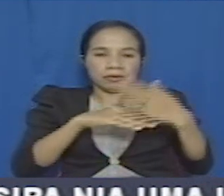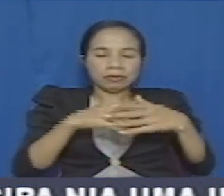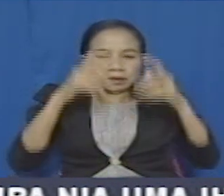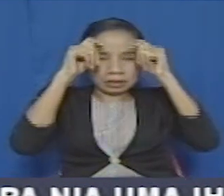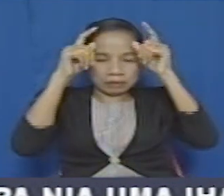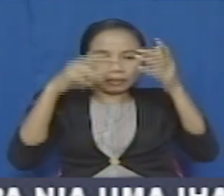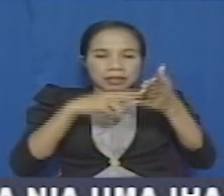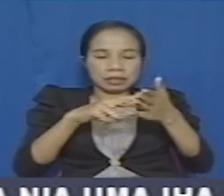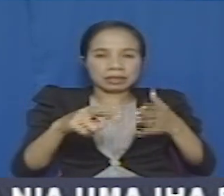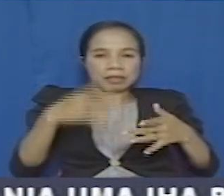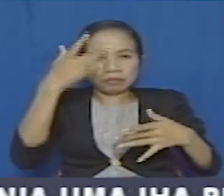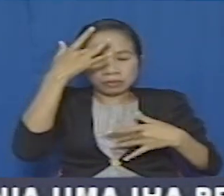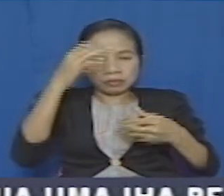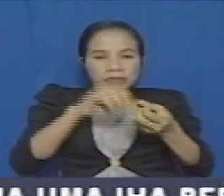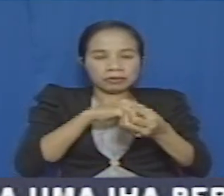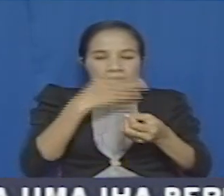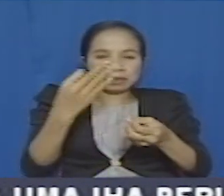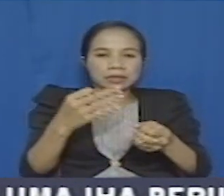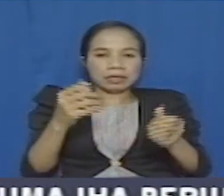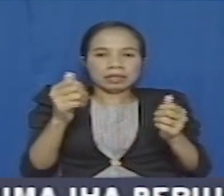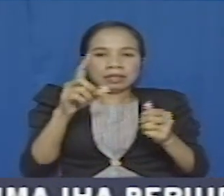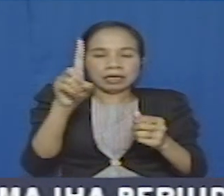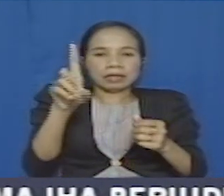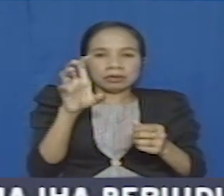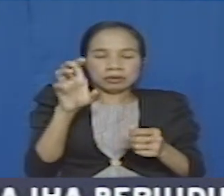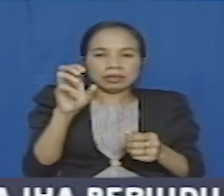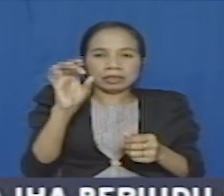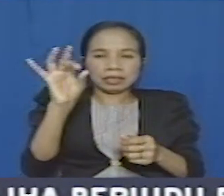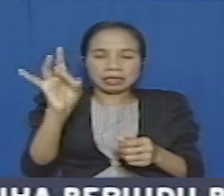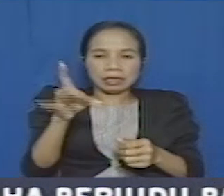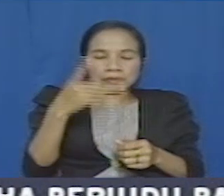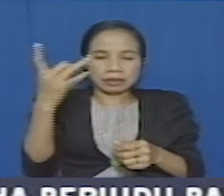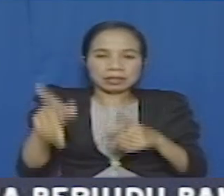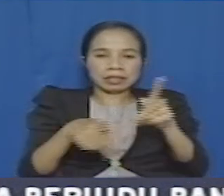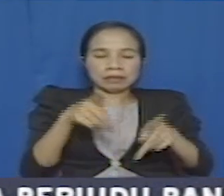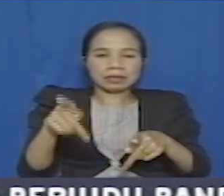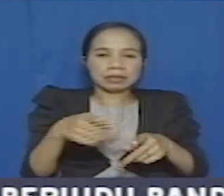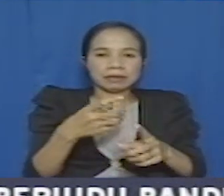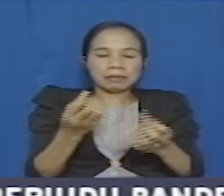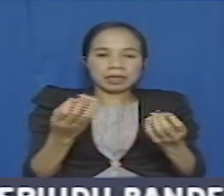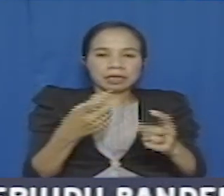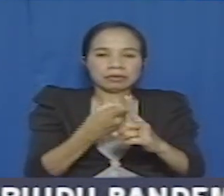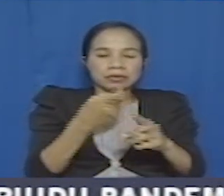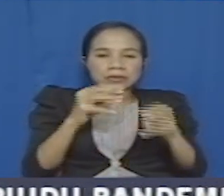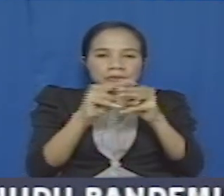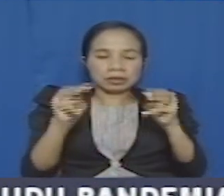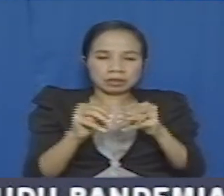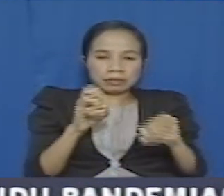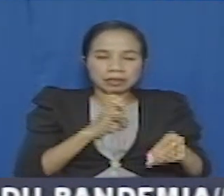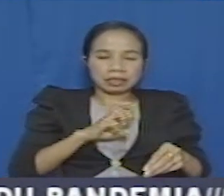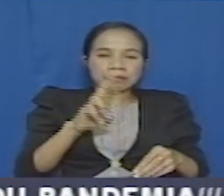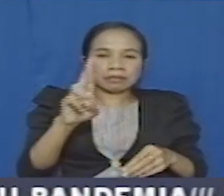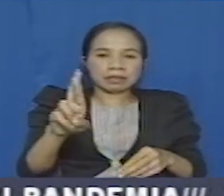Hvis Timor-Leste er sidste kaso for COVID-19 i NATO, så det sådan noget resten valg. Så det er den hierakne majoria hos i municipio er